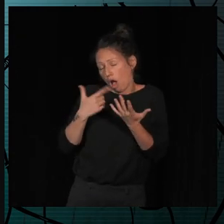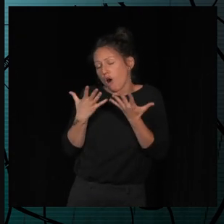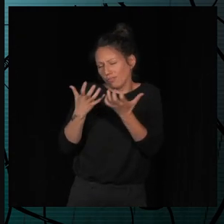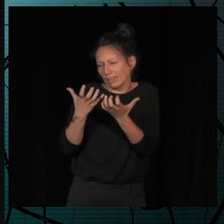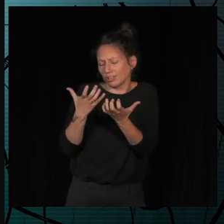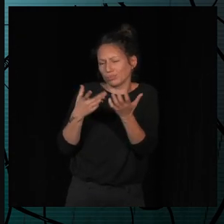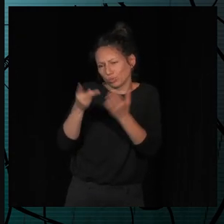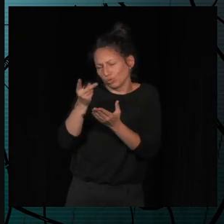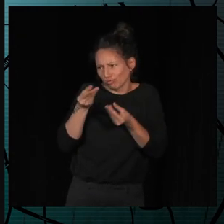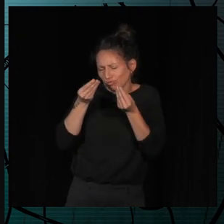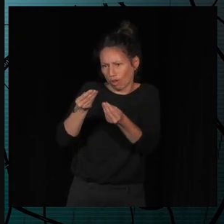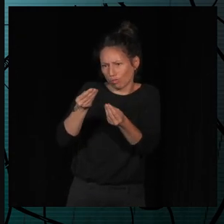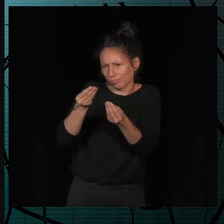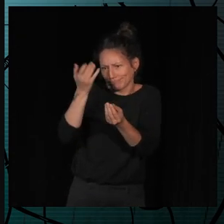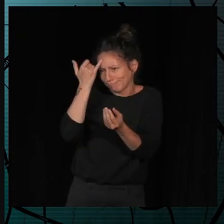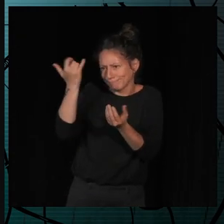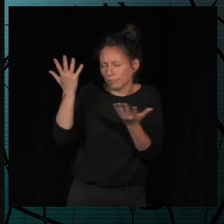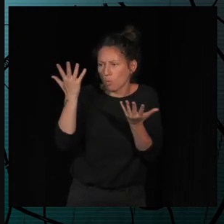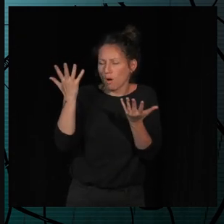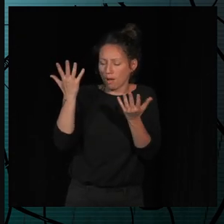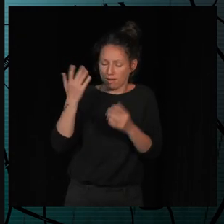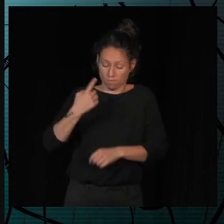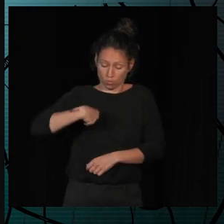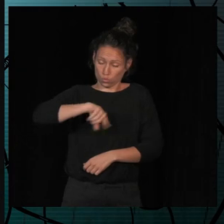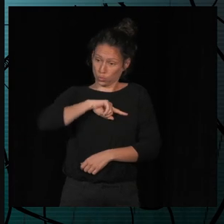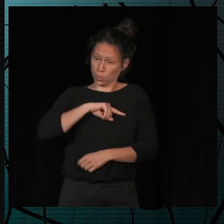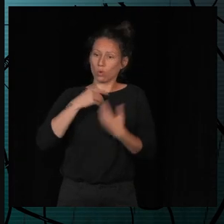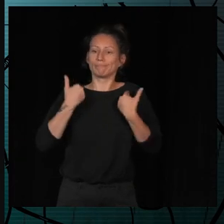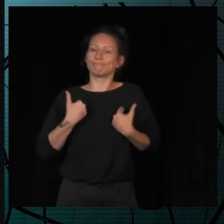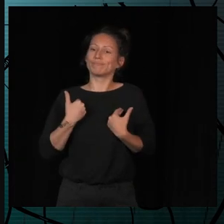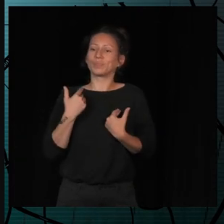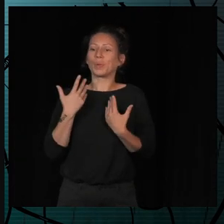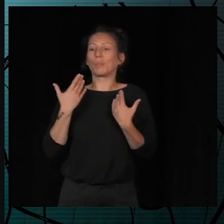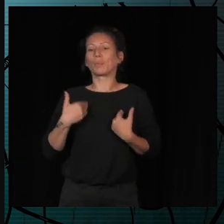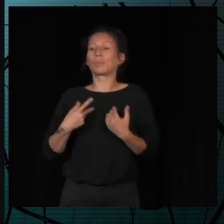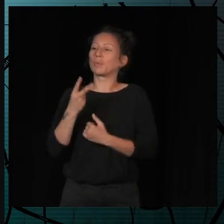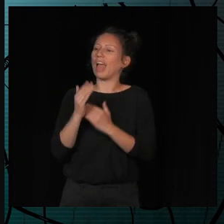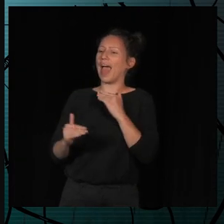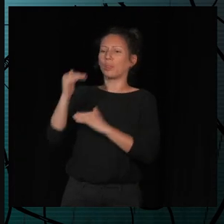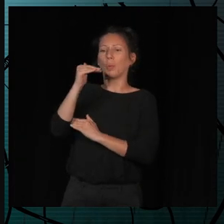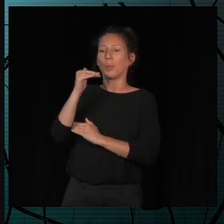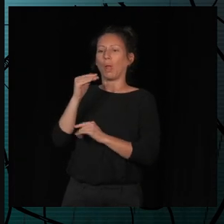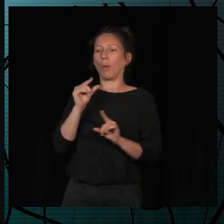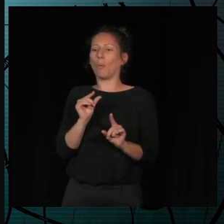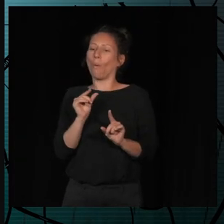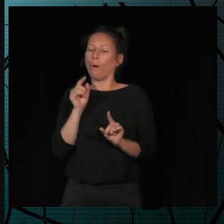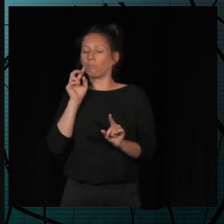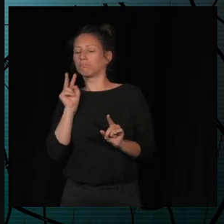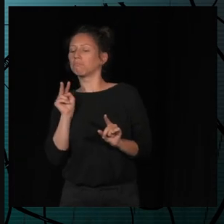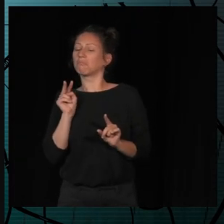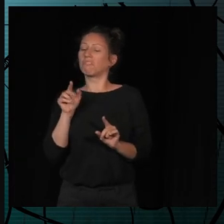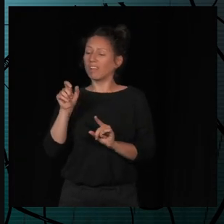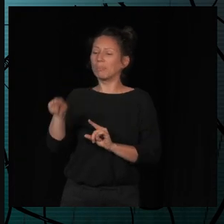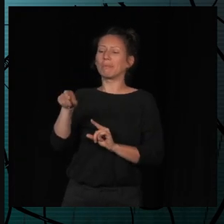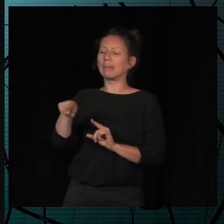vraiment celui-là c'est c'est pas forc nous en tant avec une vision un peu adulte peut-être un peu snob dire ah ça c'est un